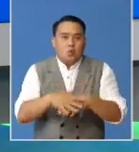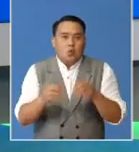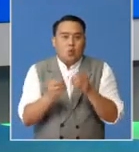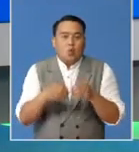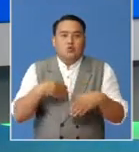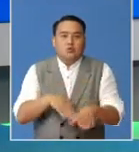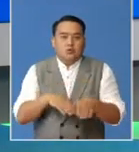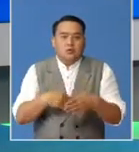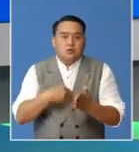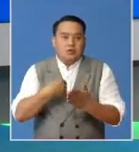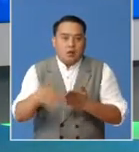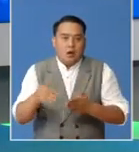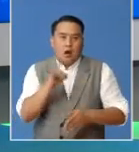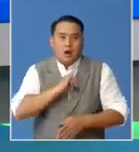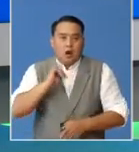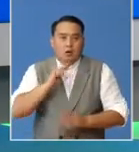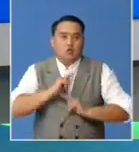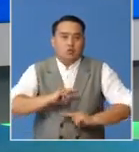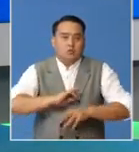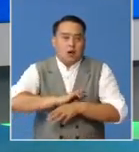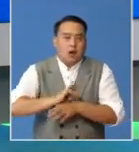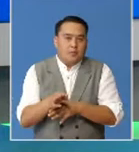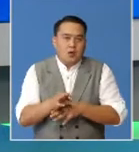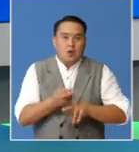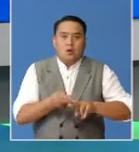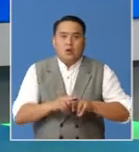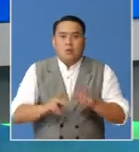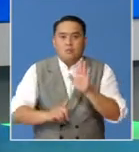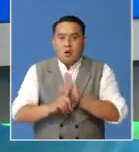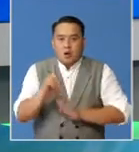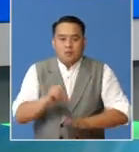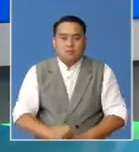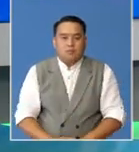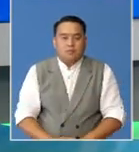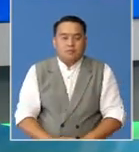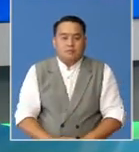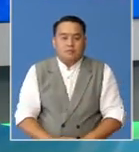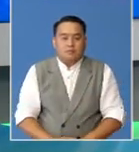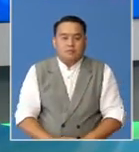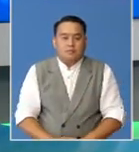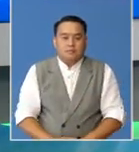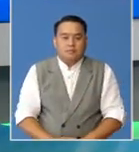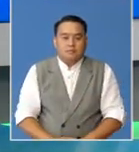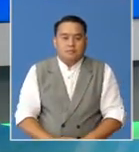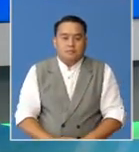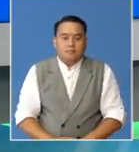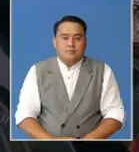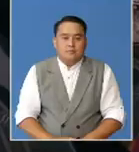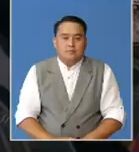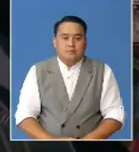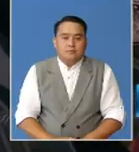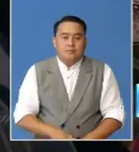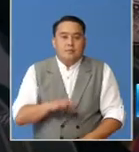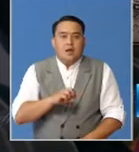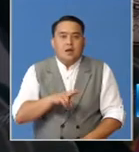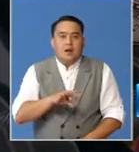тігін машинасын алып, әйелдерді жұмыспен қамтып отыр. Өңірдегі игі бастама жайлы тілшіміз Атамұра Мұратұлы тарқатады.